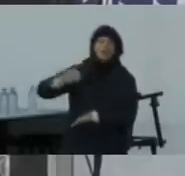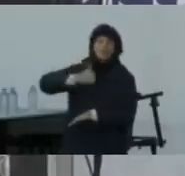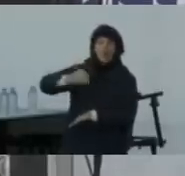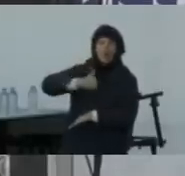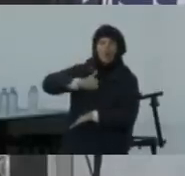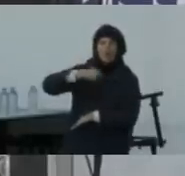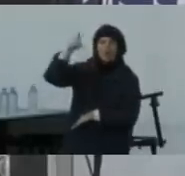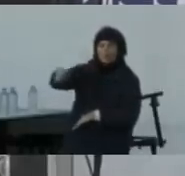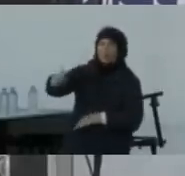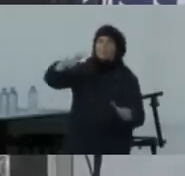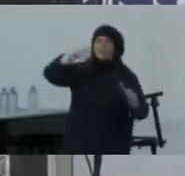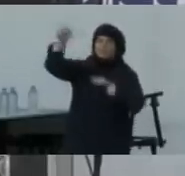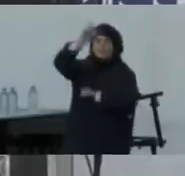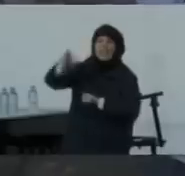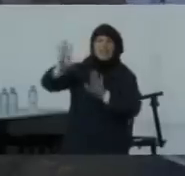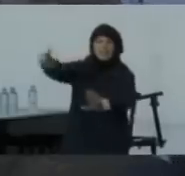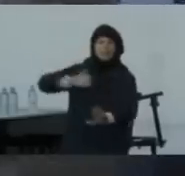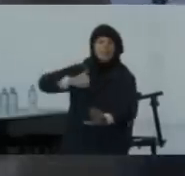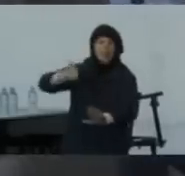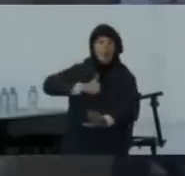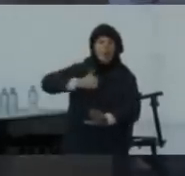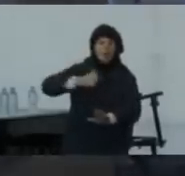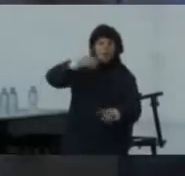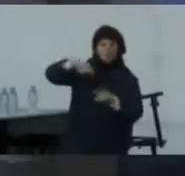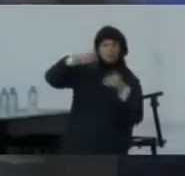da sola l'Italia.